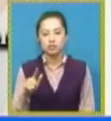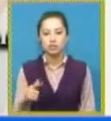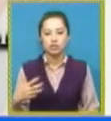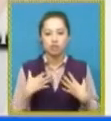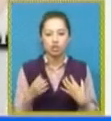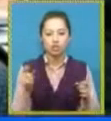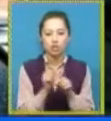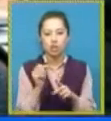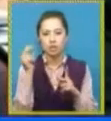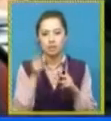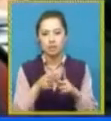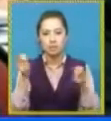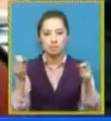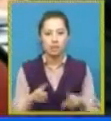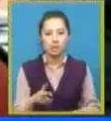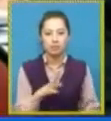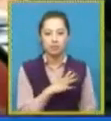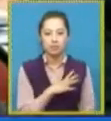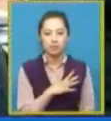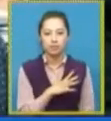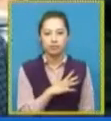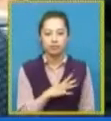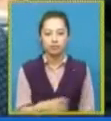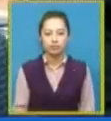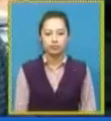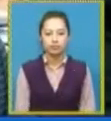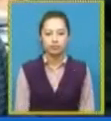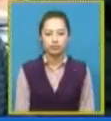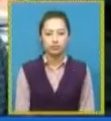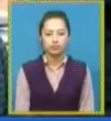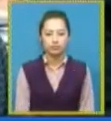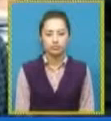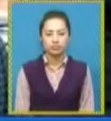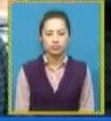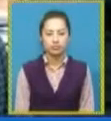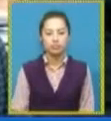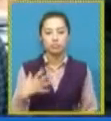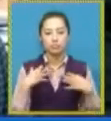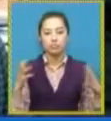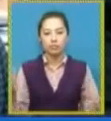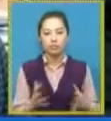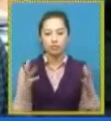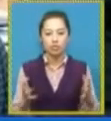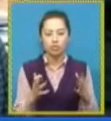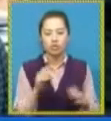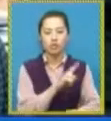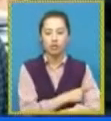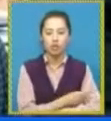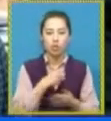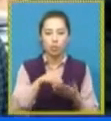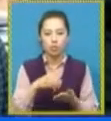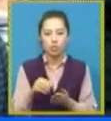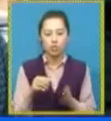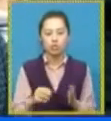теңге жұмсалмақ. Азаматтарды дәрі-дәрмектермен қамтамасыз етуге 1,1 миллиард теңге. Денсаулық сақтау ұйымдарына медициналық құрал-жабдықтар сатып